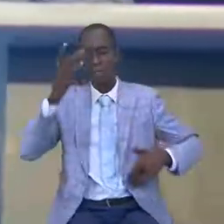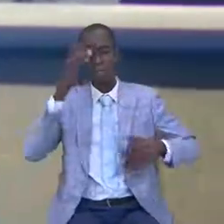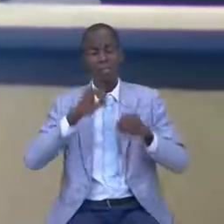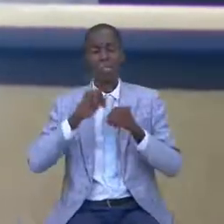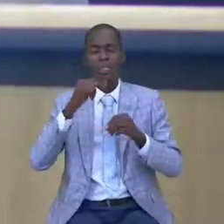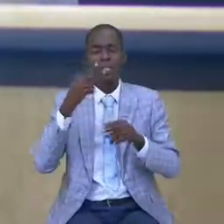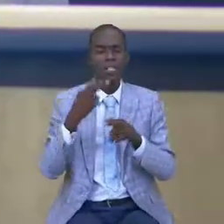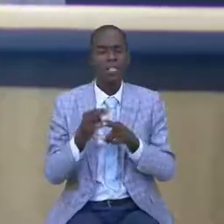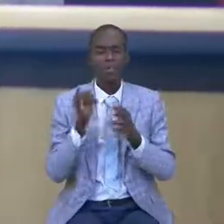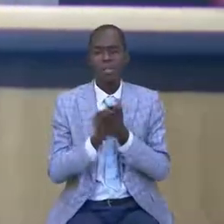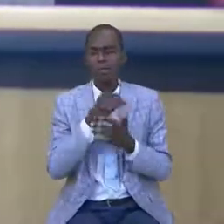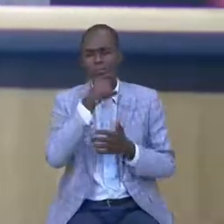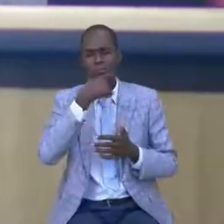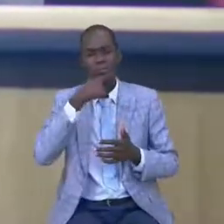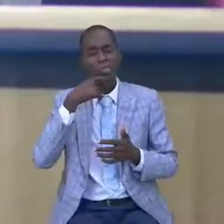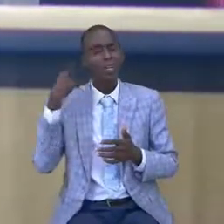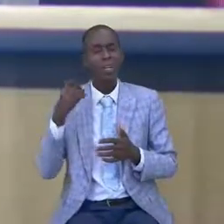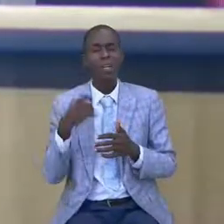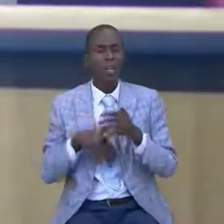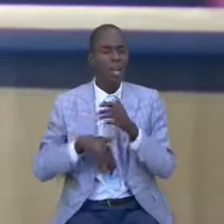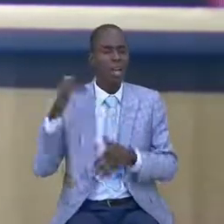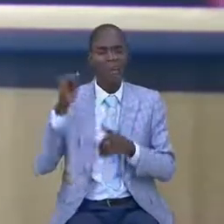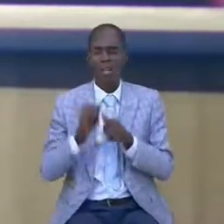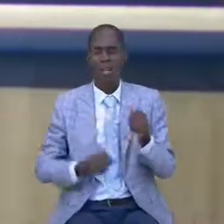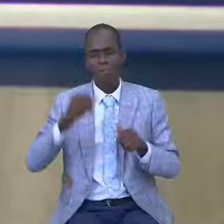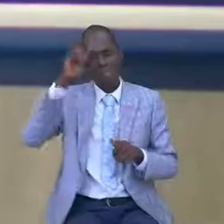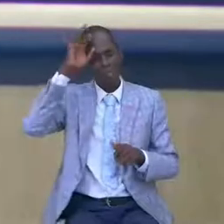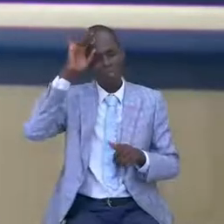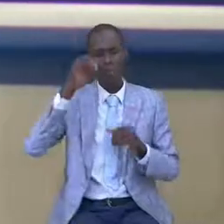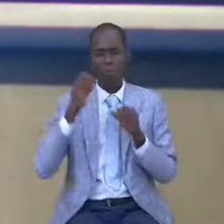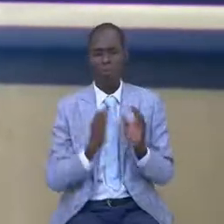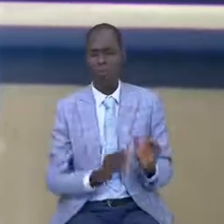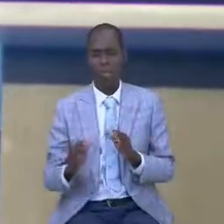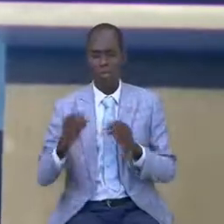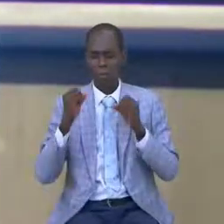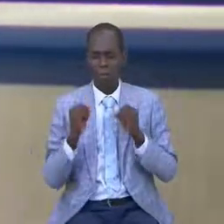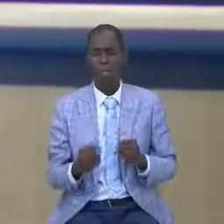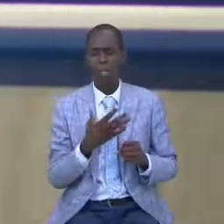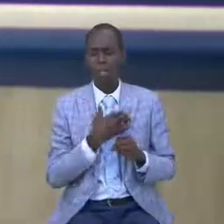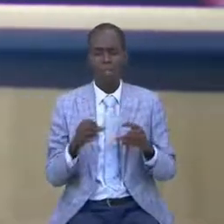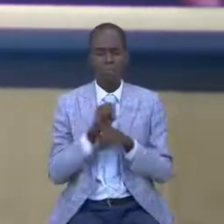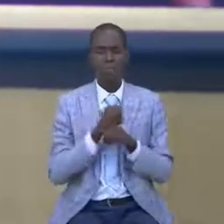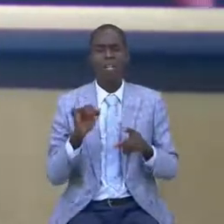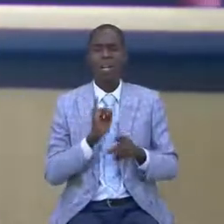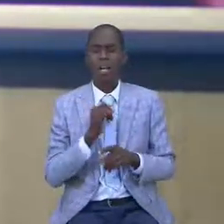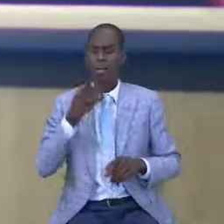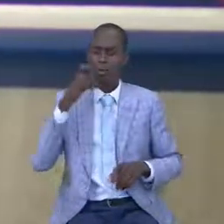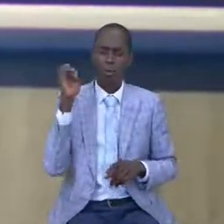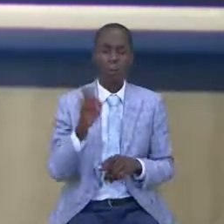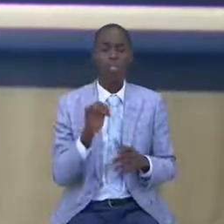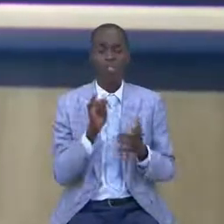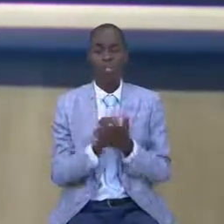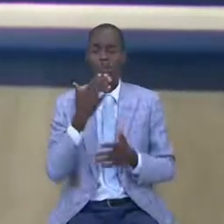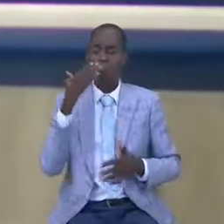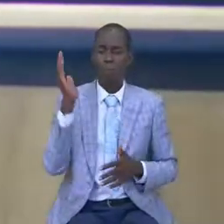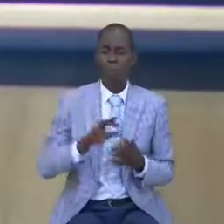problème, le nom qui guérit toutes les maladies, le nom qui chasse chaque manifestation